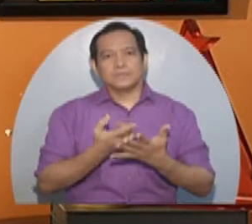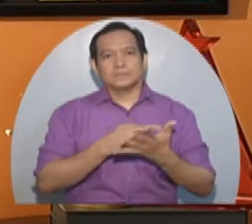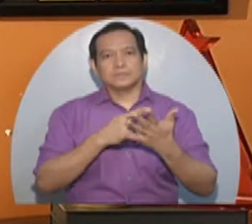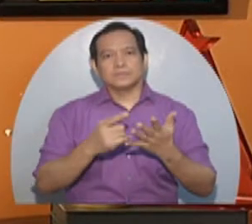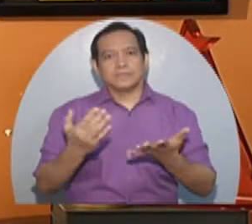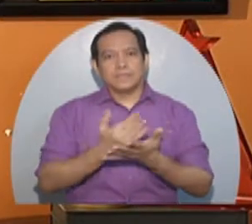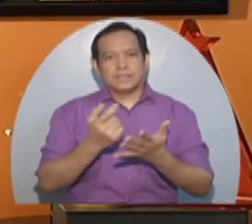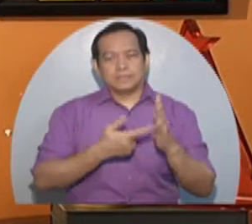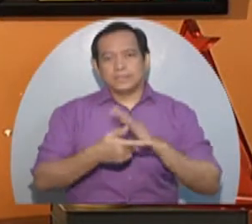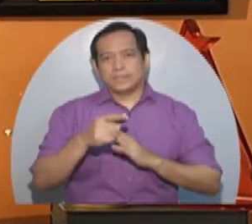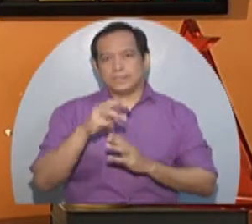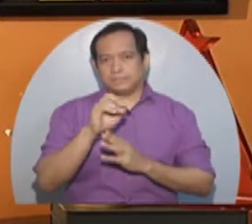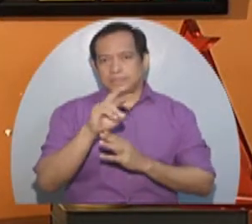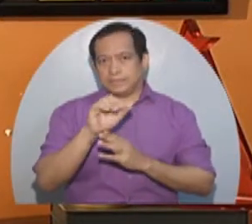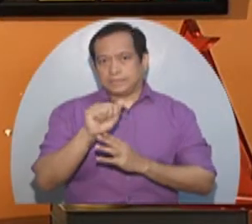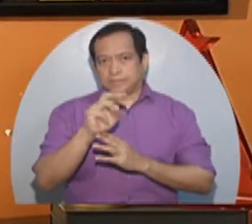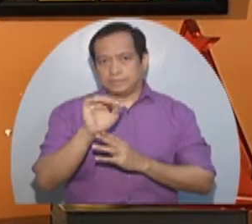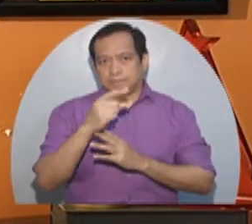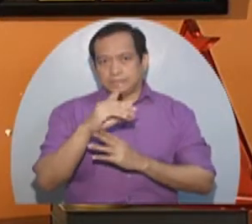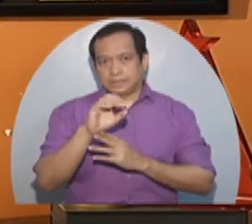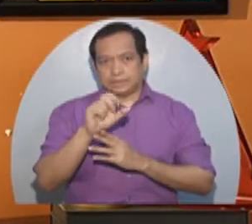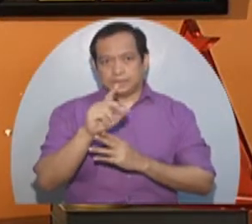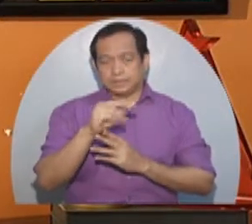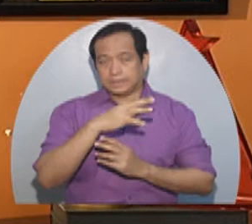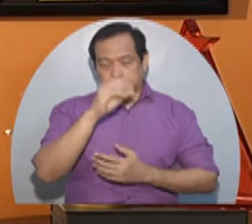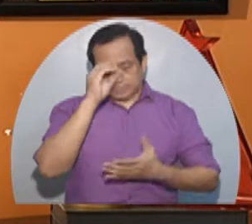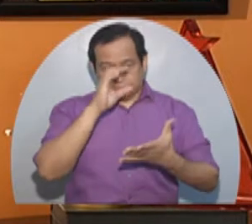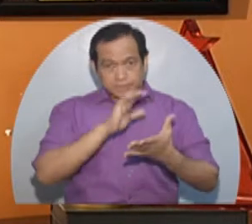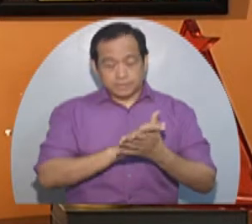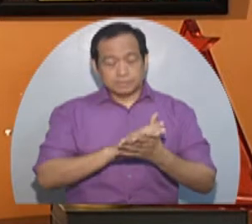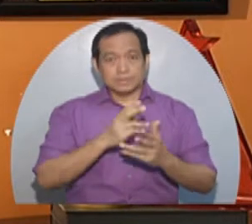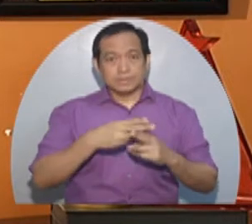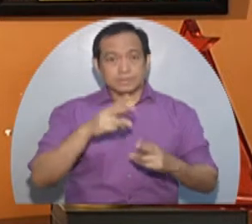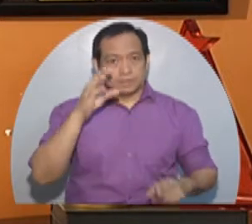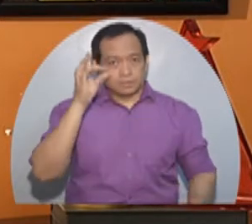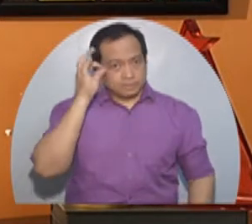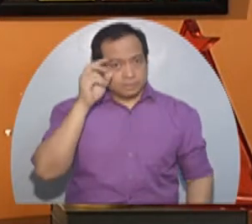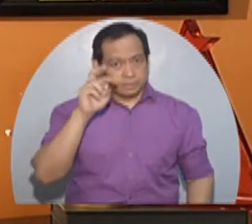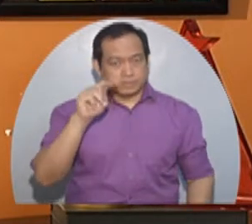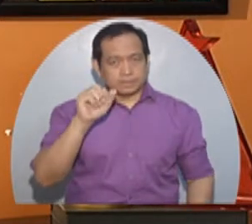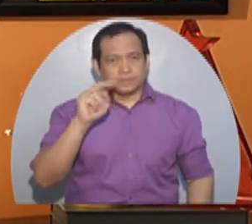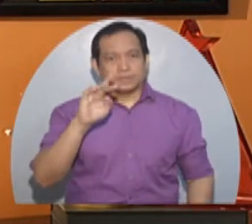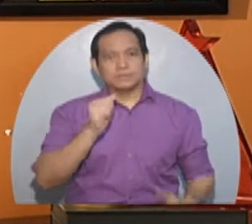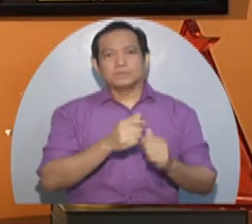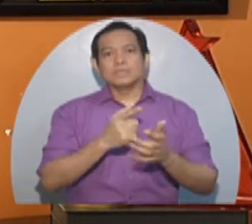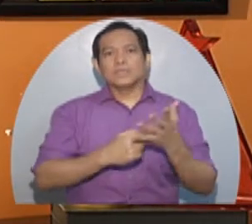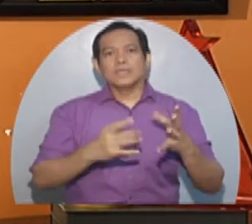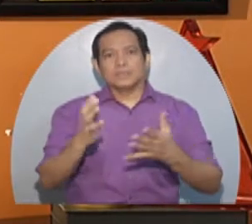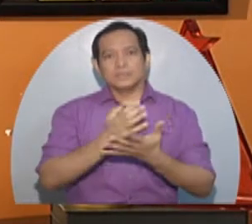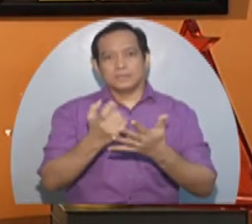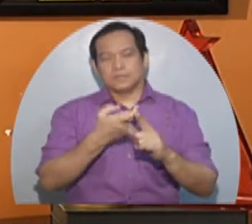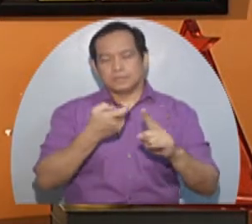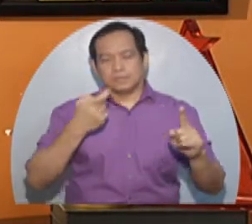Sapat lamang ang kinikita ni Maria Magdalena Palacio sa kanyang asawang si Fernando mula sa kanilang nakukuha